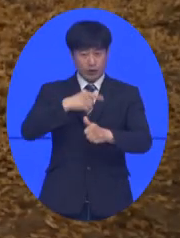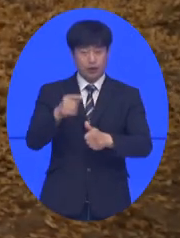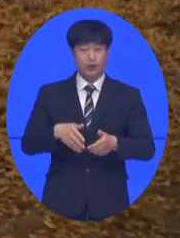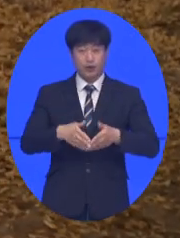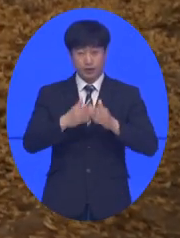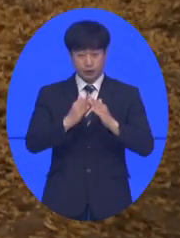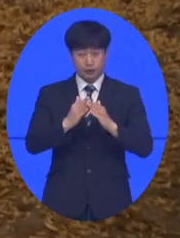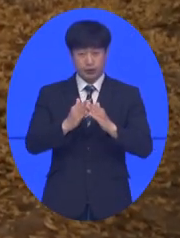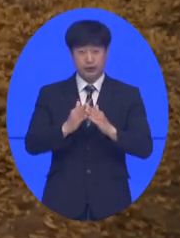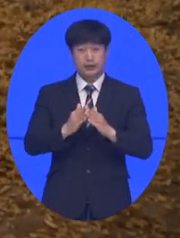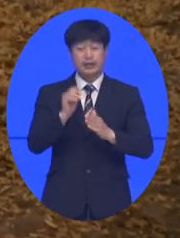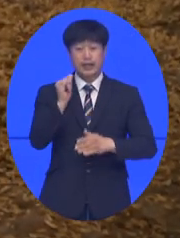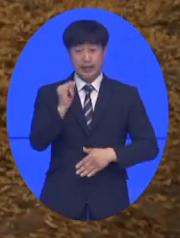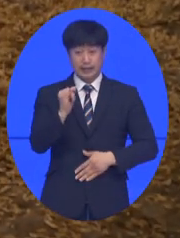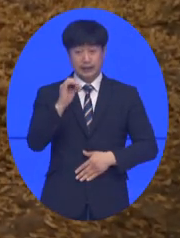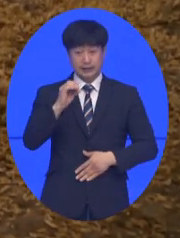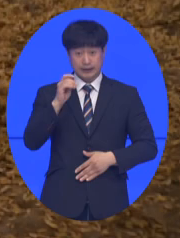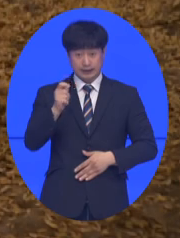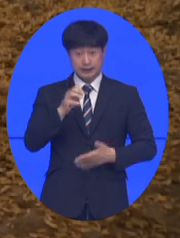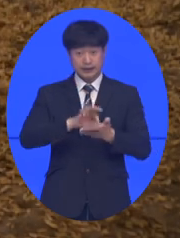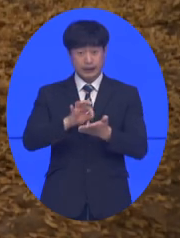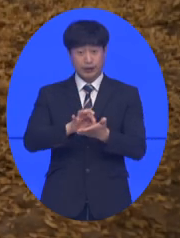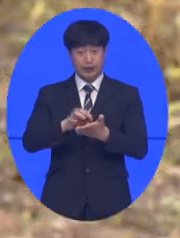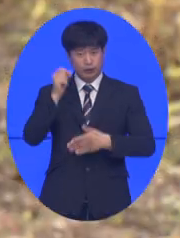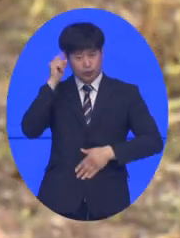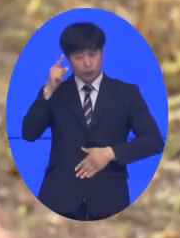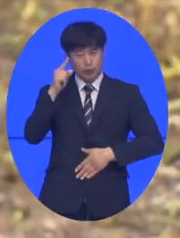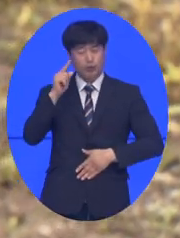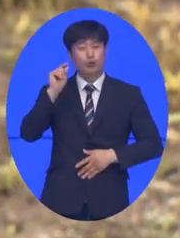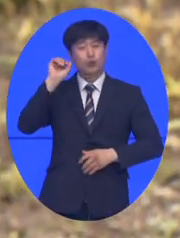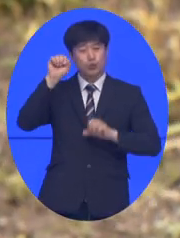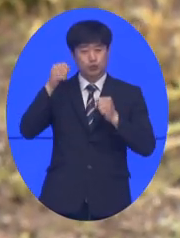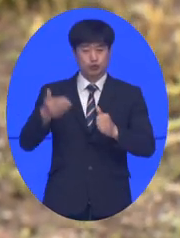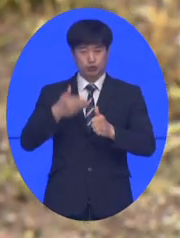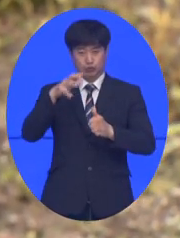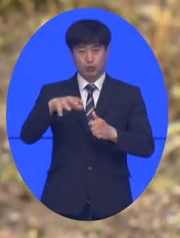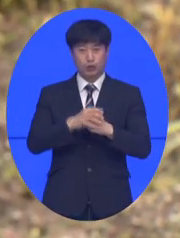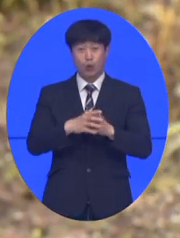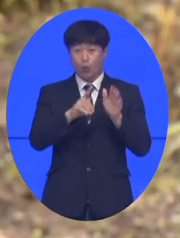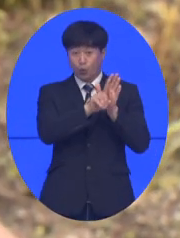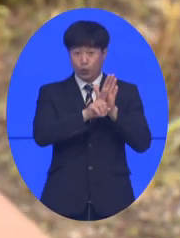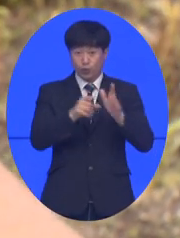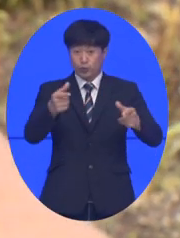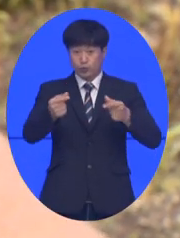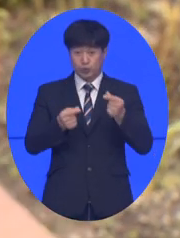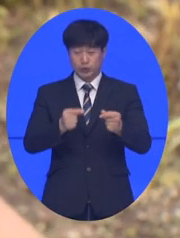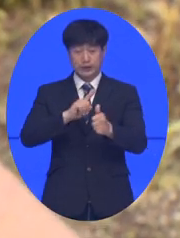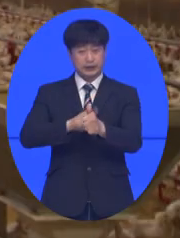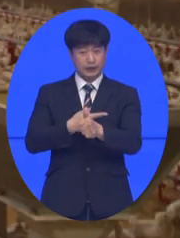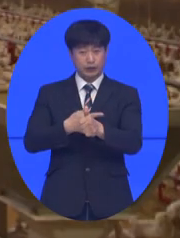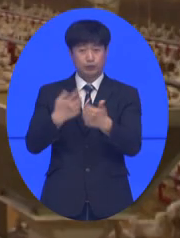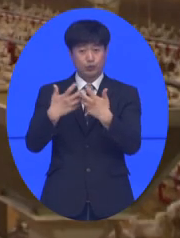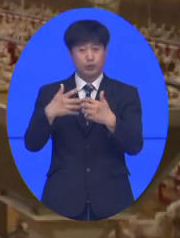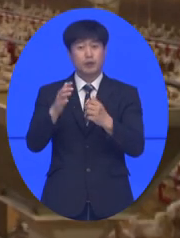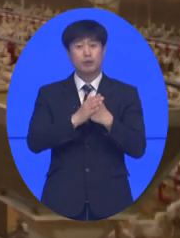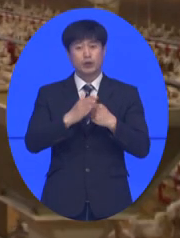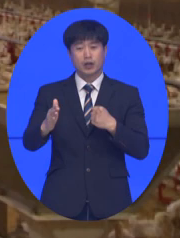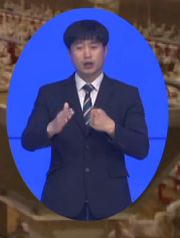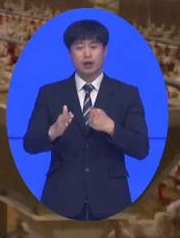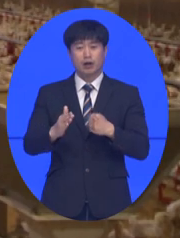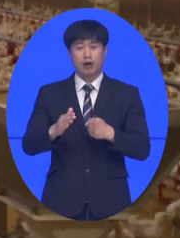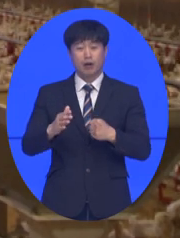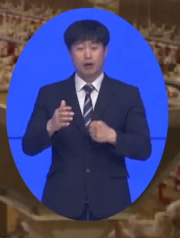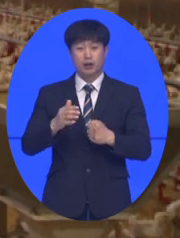조성해주는 ICT를 활용한 스마트 축사입니다. 적정한 온도를 유지할 수 있도록 해주는 자동화 시설 덕분에